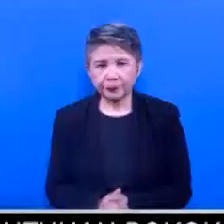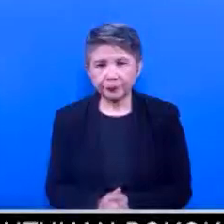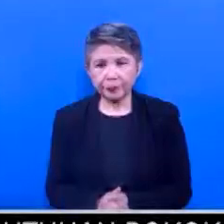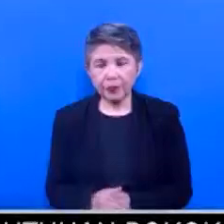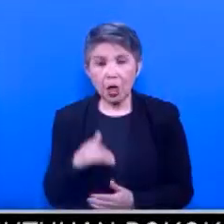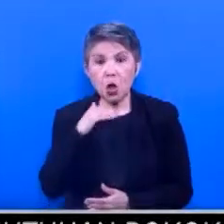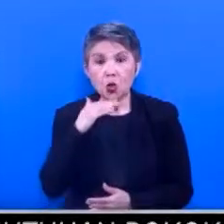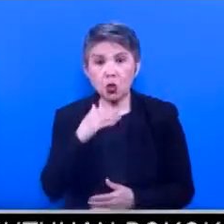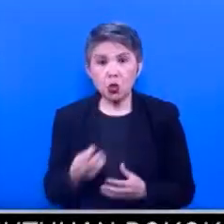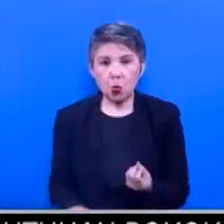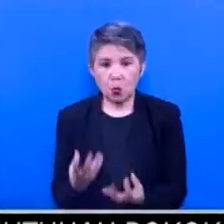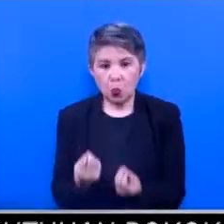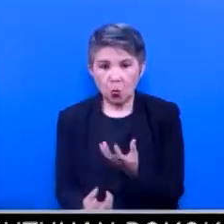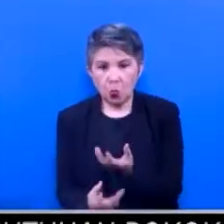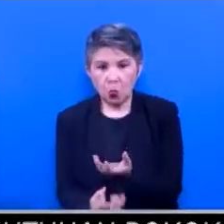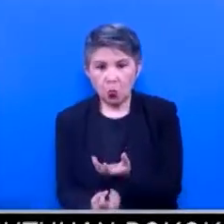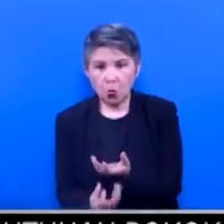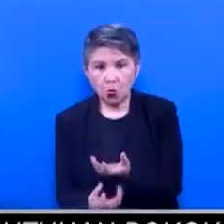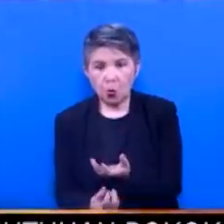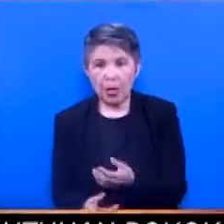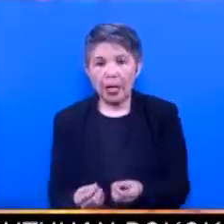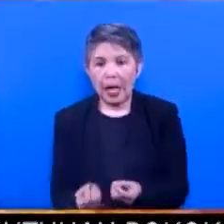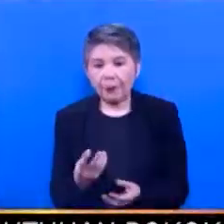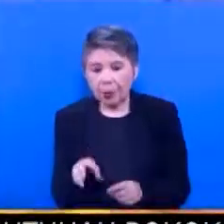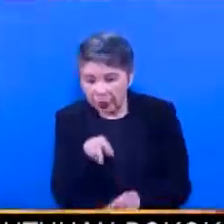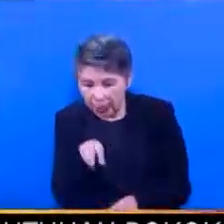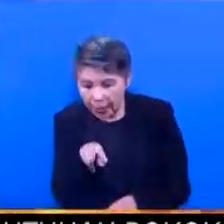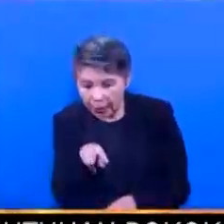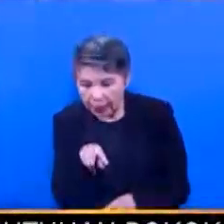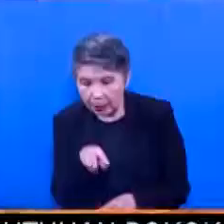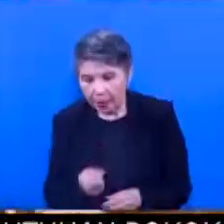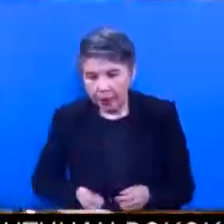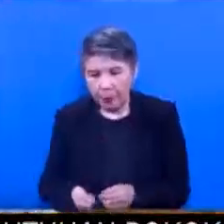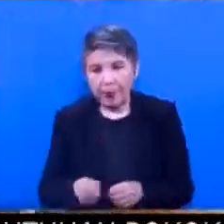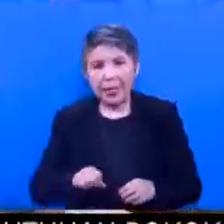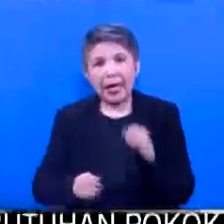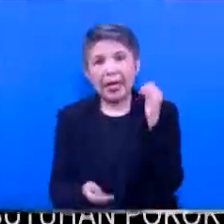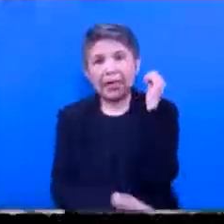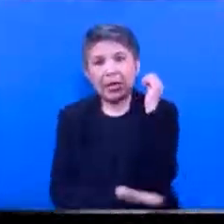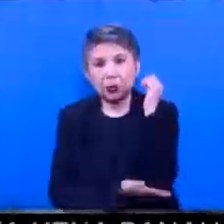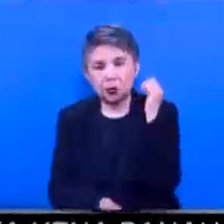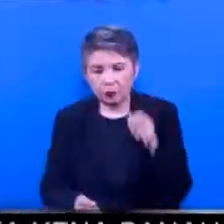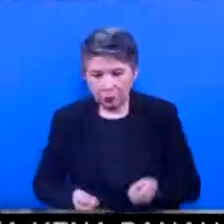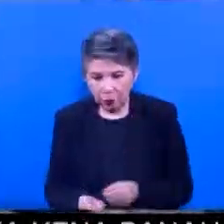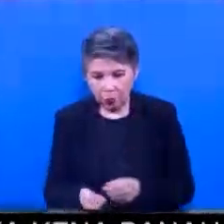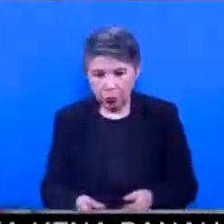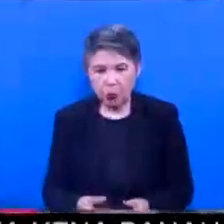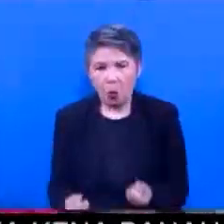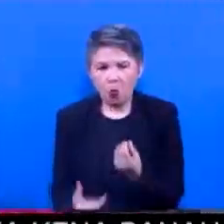Sembari menunggu bubur kedelai mendidih, sesekali api harus diperiksa. Tambah kayu bakar dan pastikan api menyala